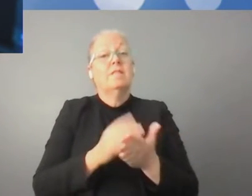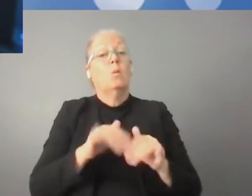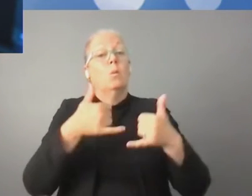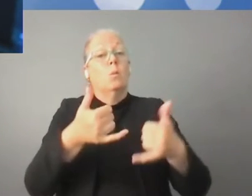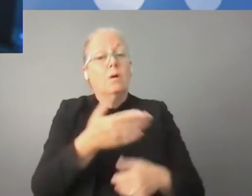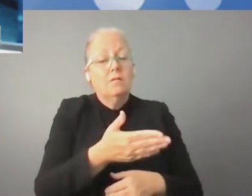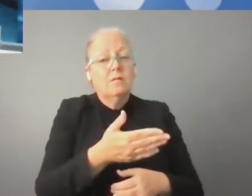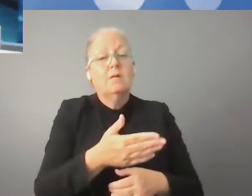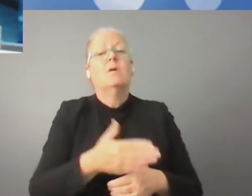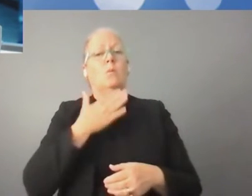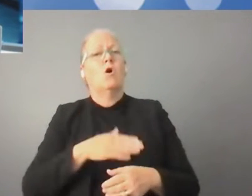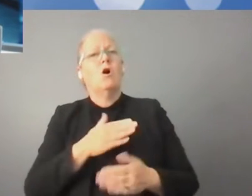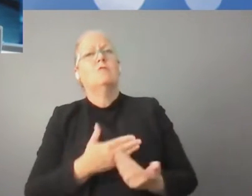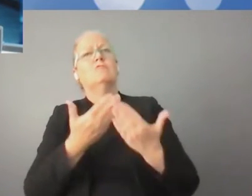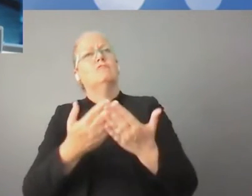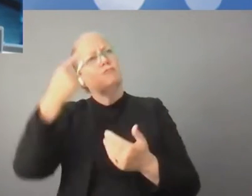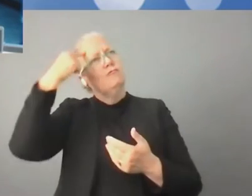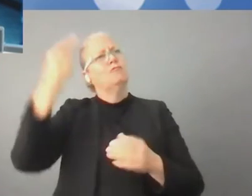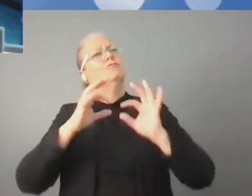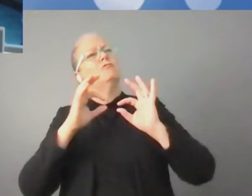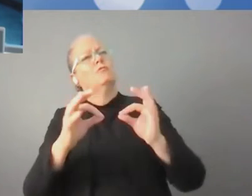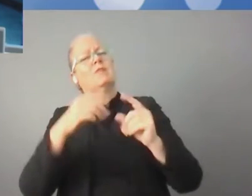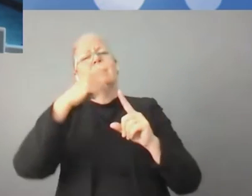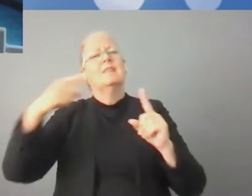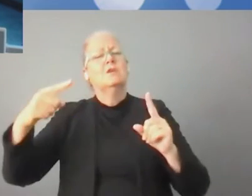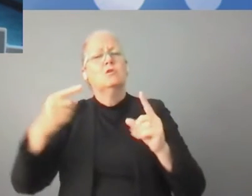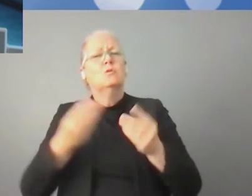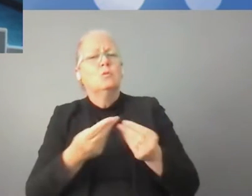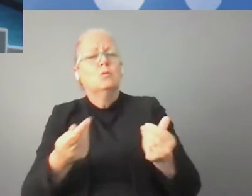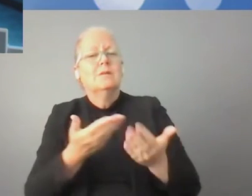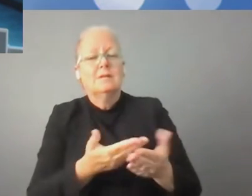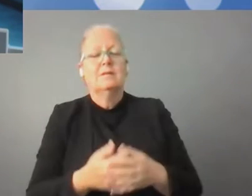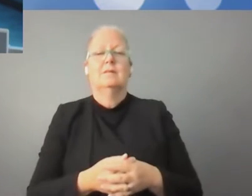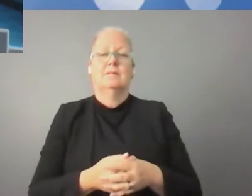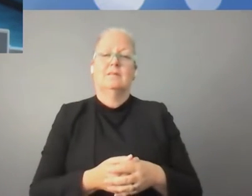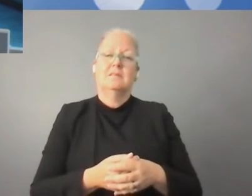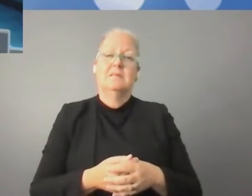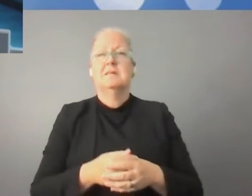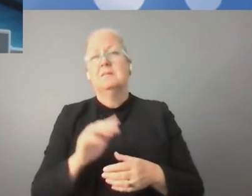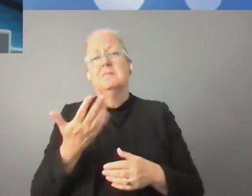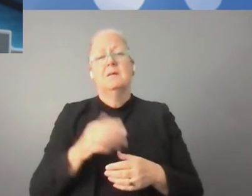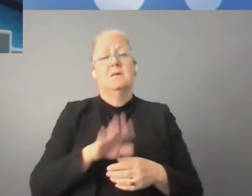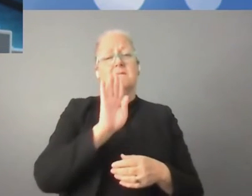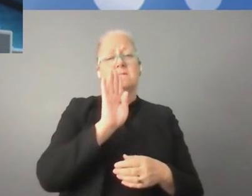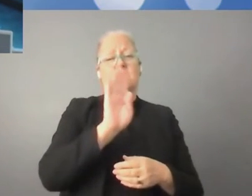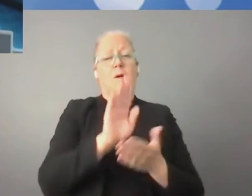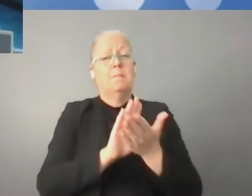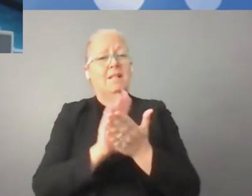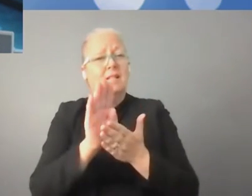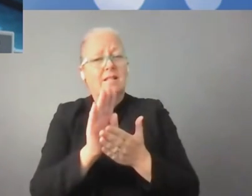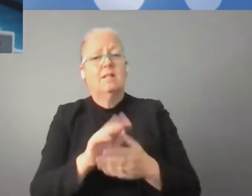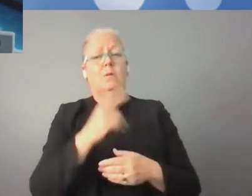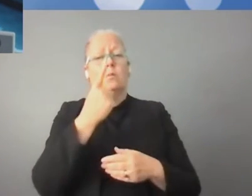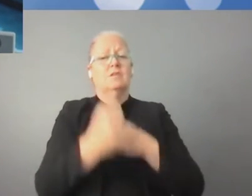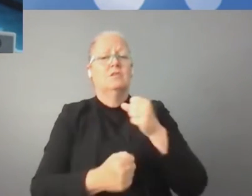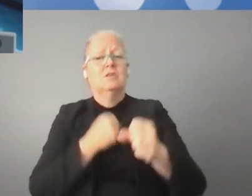более конкурентоспособными, проводим конкурсы с возможностью предоставления